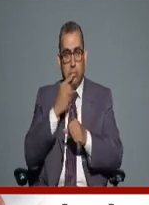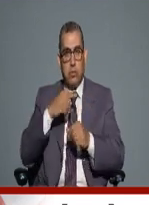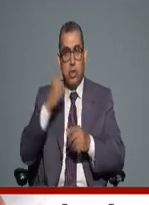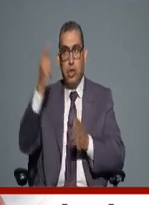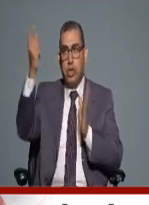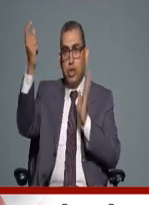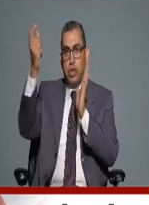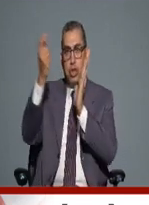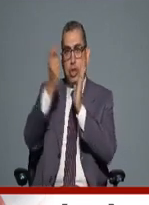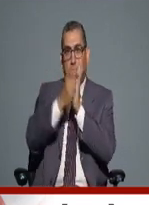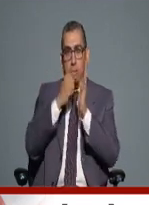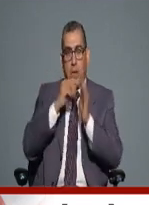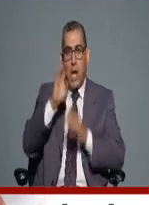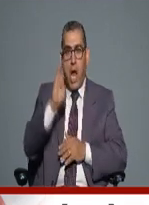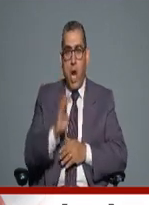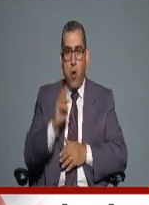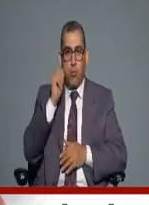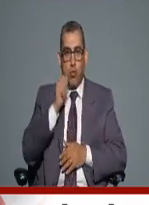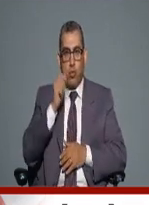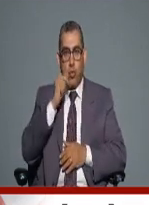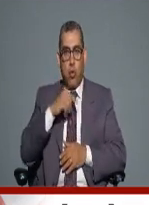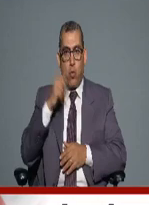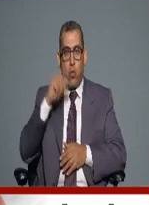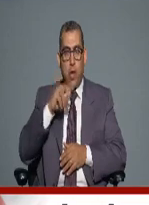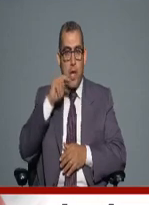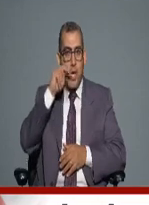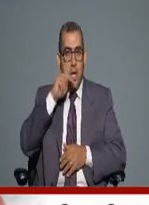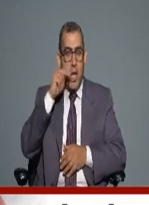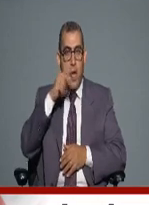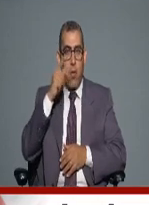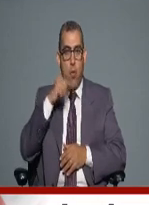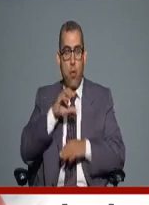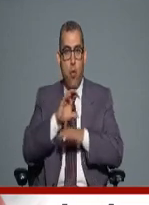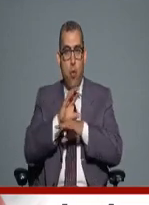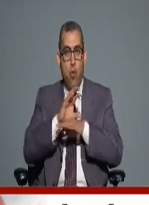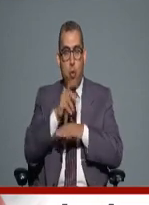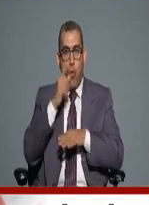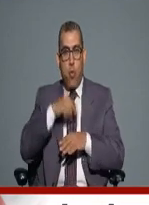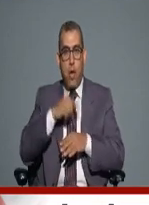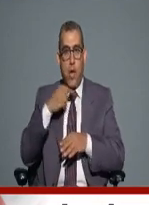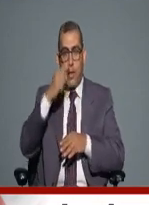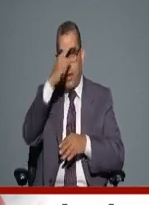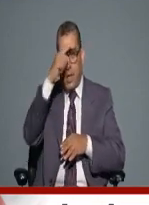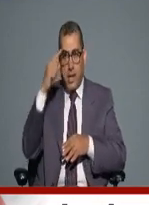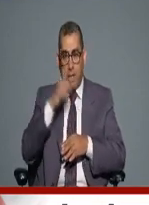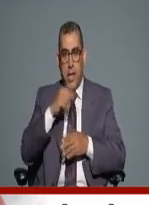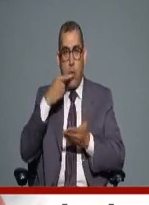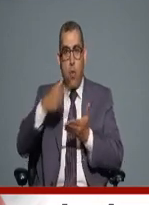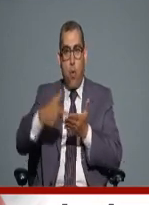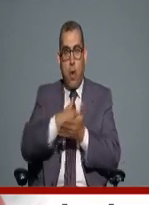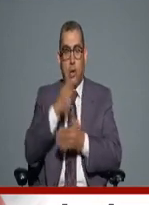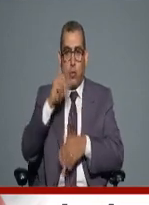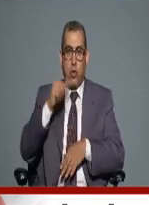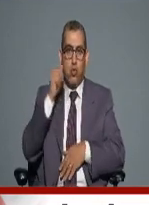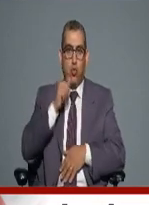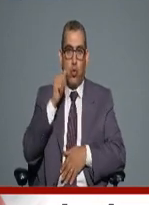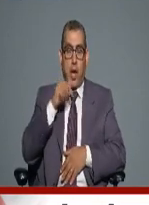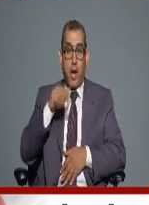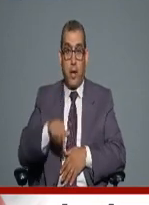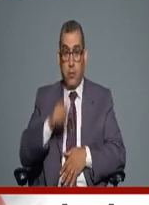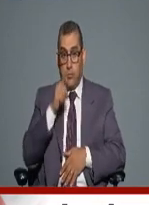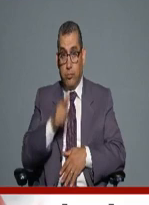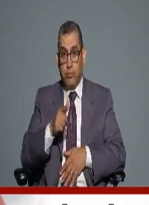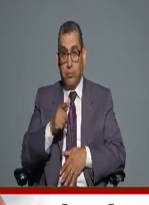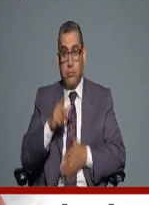الشمسية في جنوب السودان وكينيا والكونغو وتنزانيا وأوغندا وكمان في السودان،